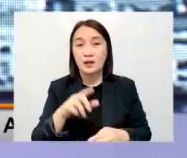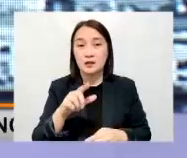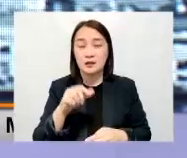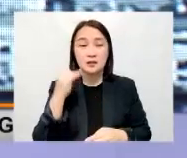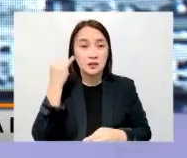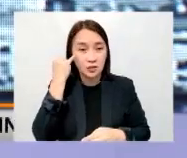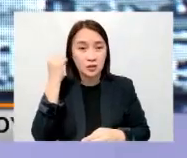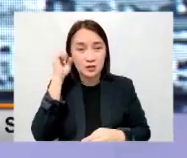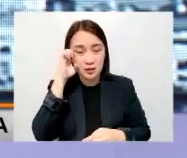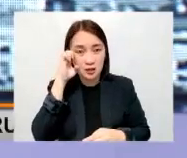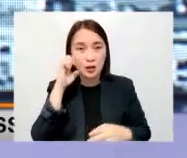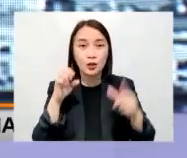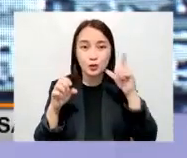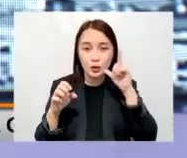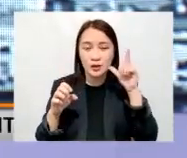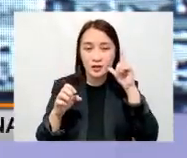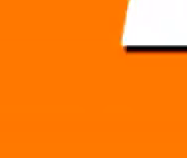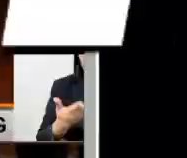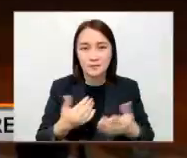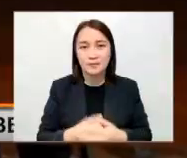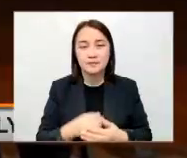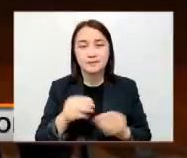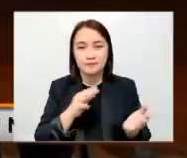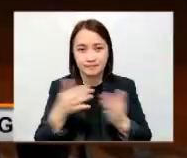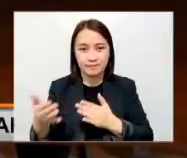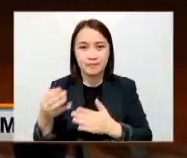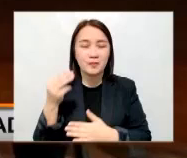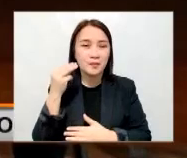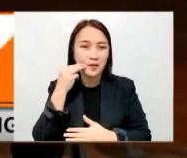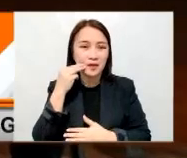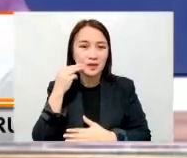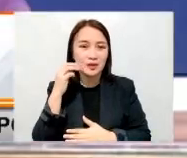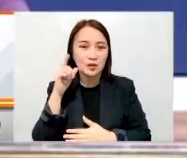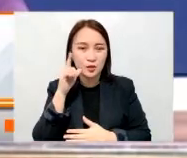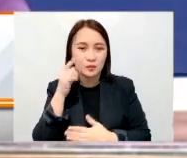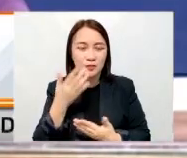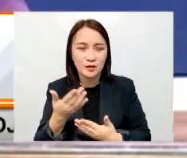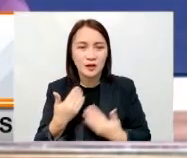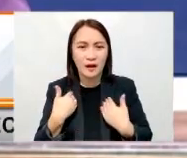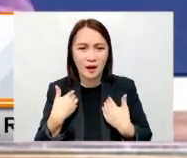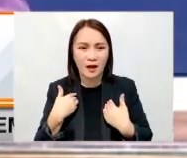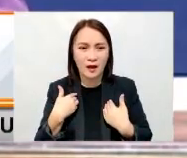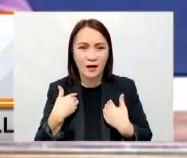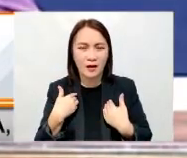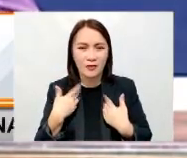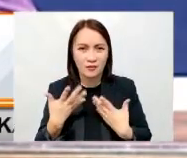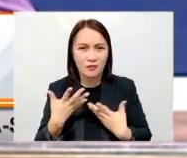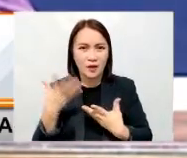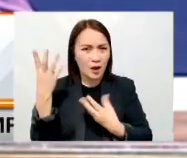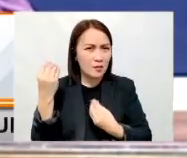Nasa frontline ng balitang yan si Mean Los Baños. Okay, I copy, honey. May umabot daw kay Senator Jinggoy Estrada